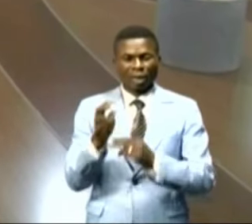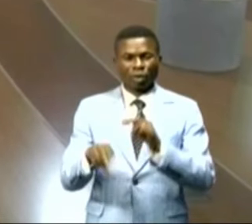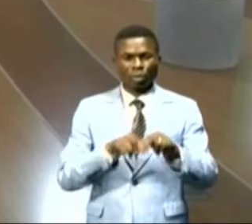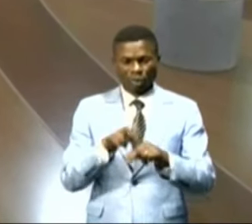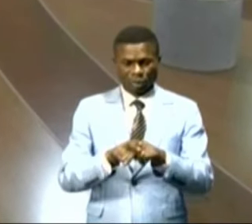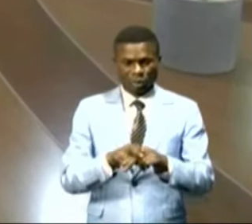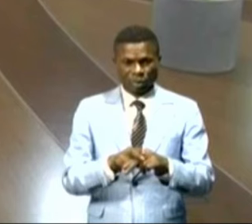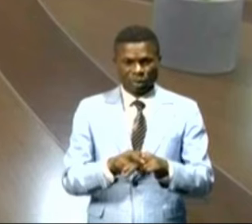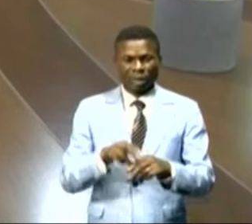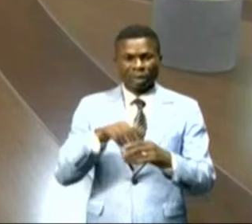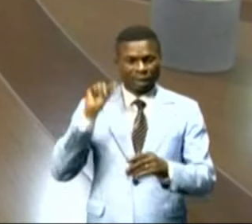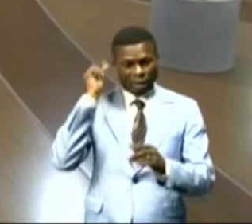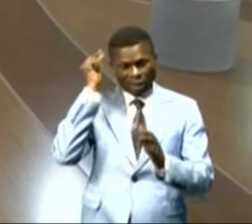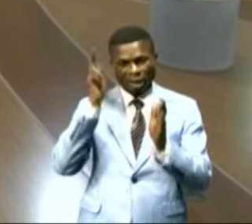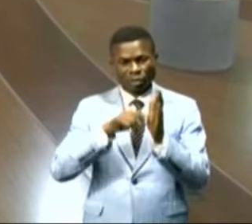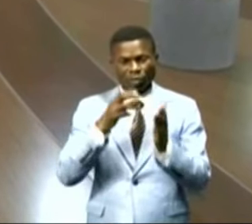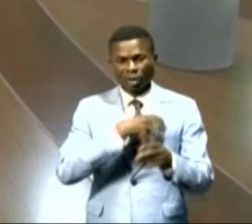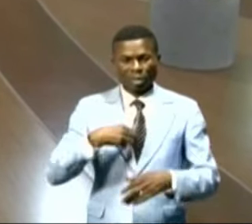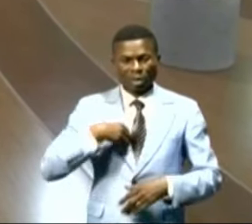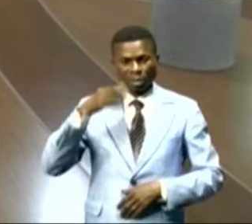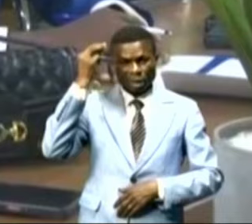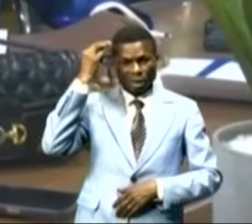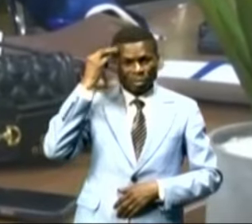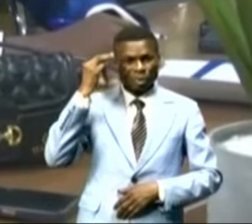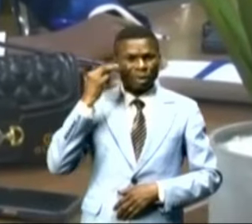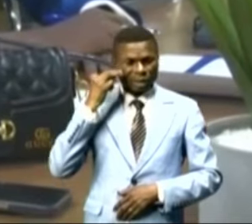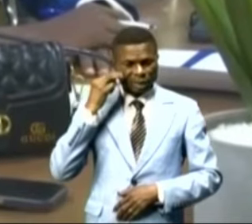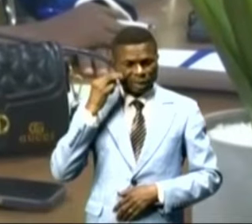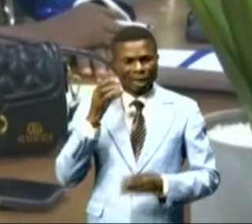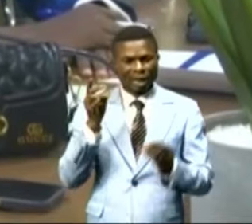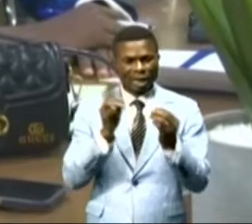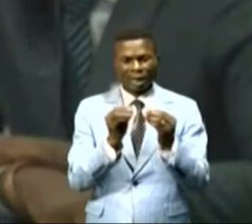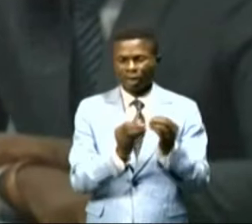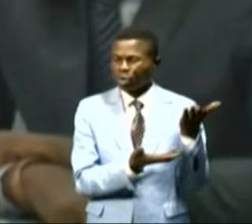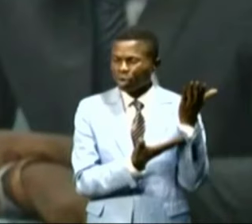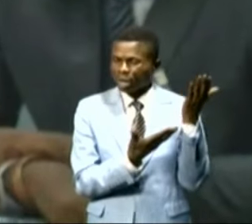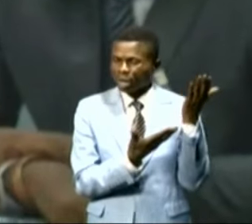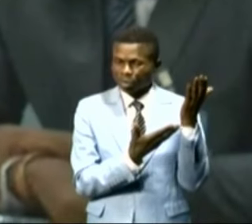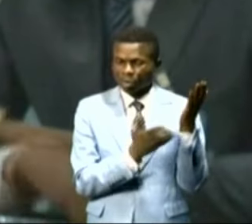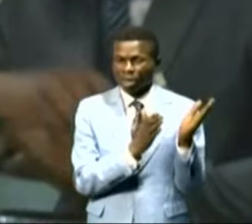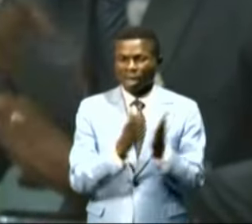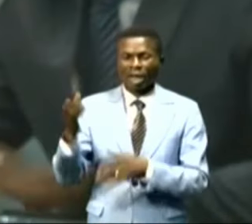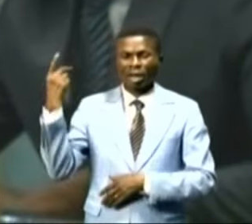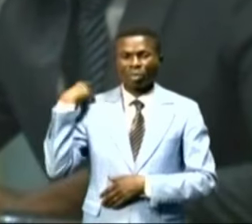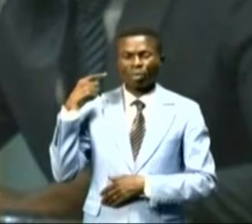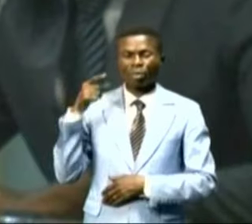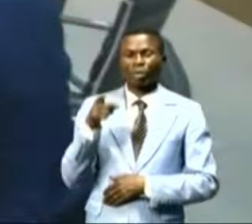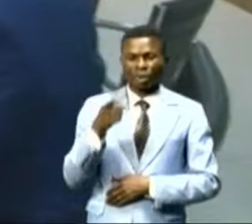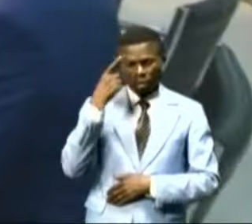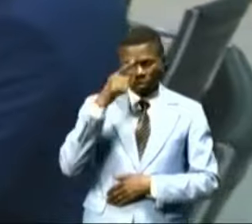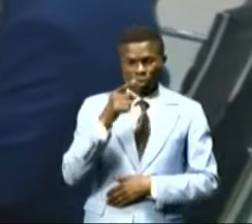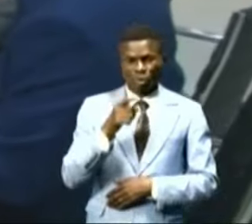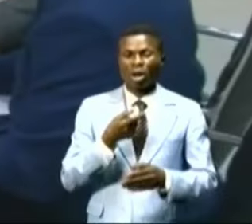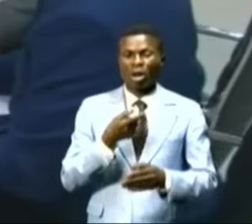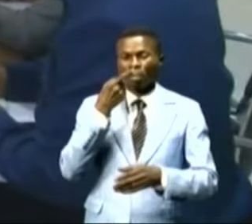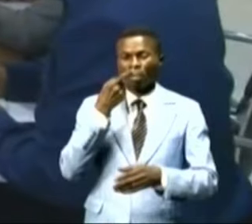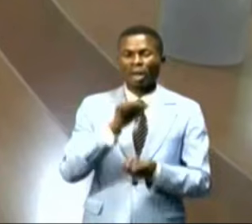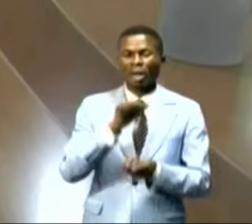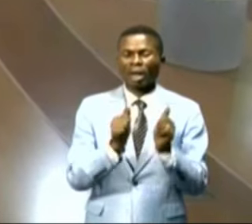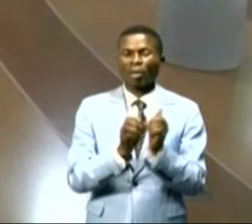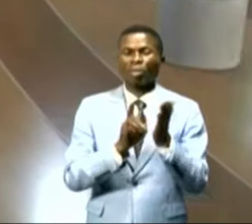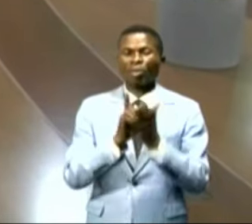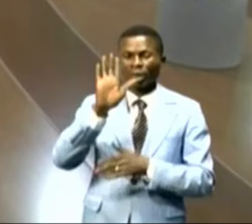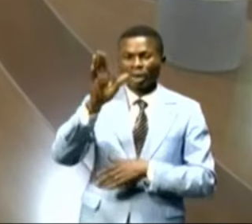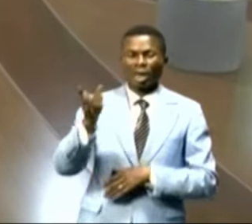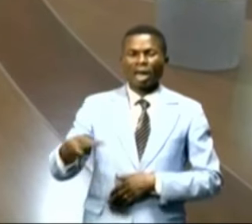au sein du gouvernement souminois. C'est une rencontre opportune mise à profit par ces élus nationaux pour soulever des questions de développement